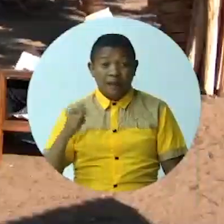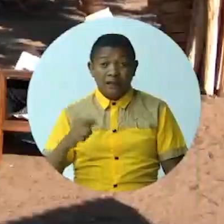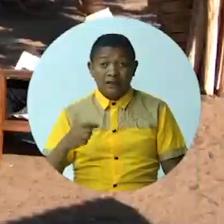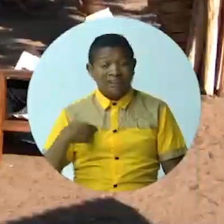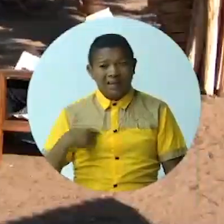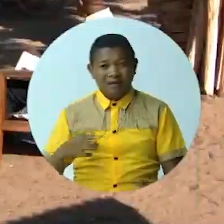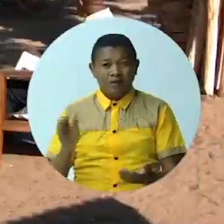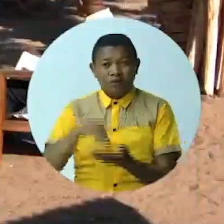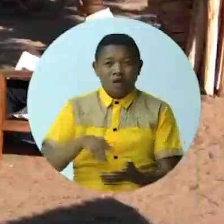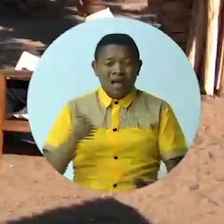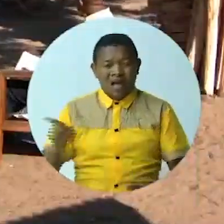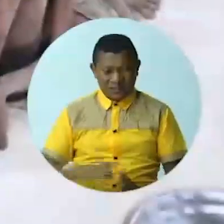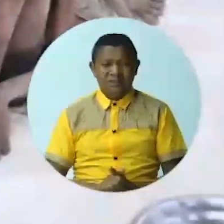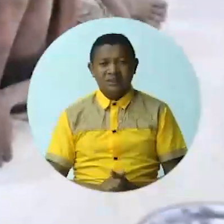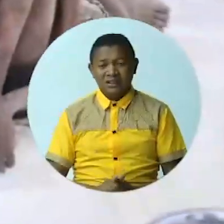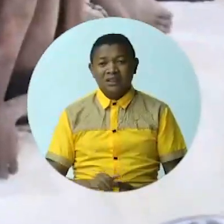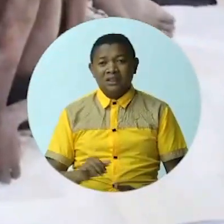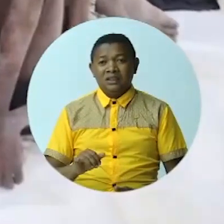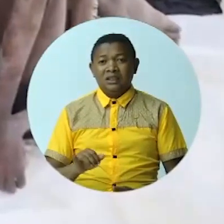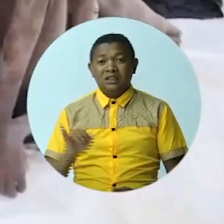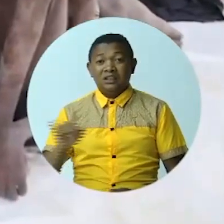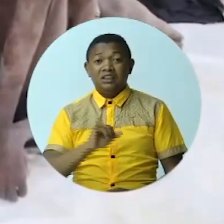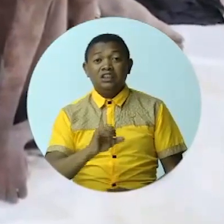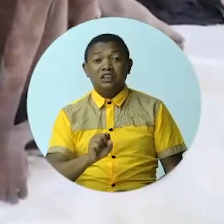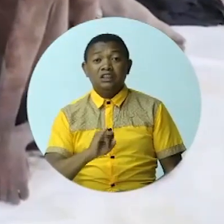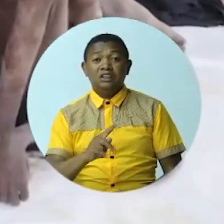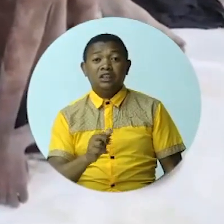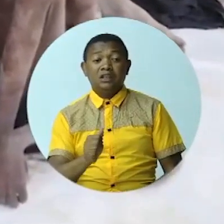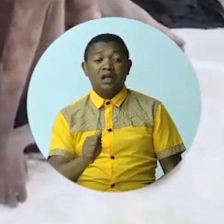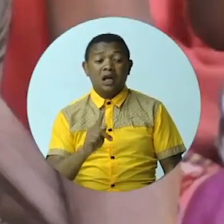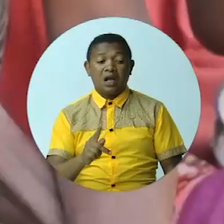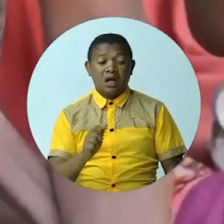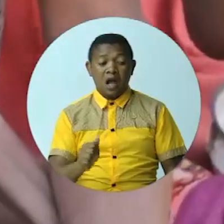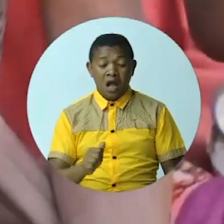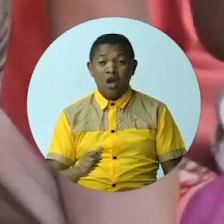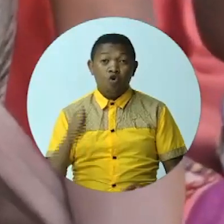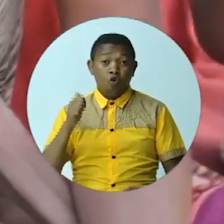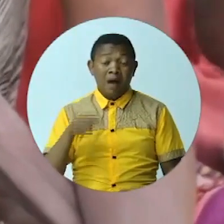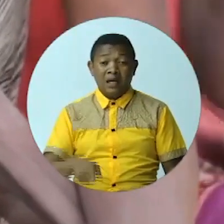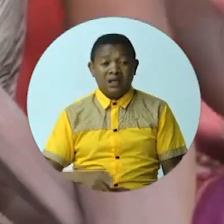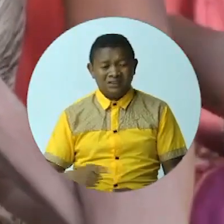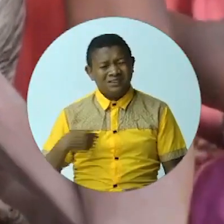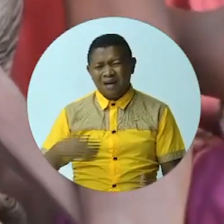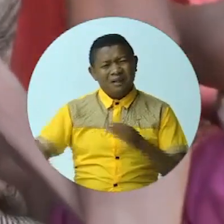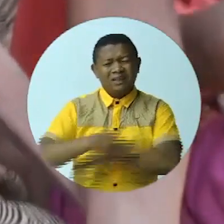tena kere tena mosarina ny fanamby apetrantsika ao anatin'ny foezaka